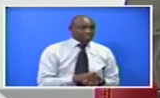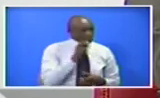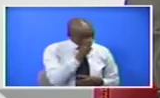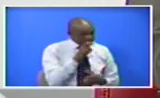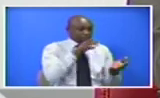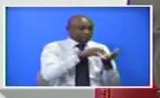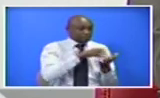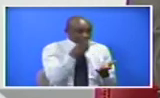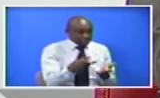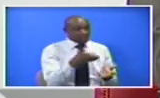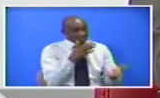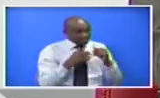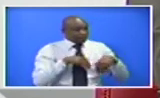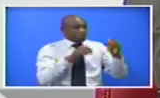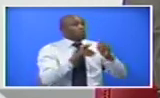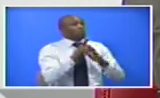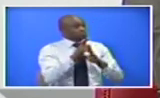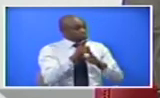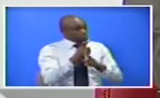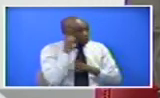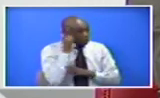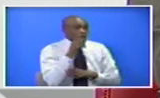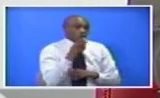ziwe halali ziwe si halali kama wengine wanavyodai.